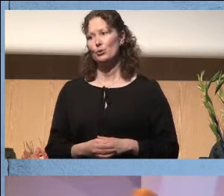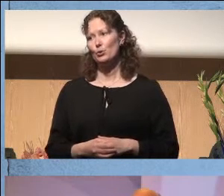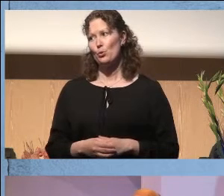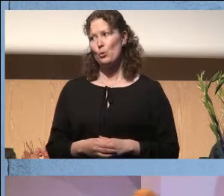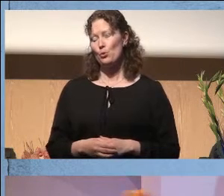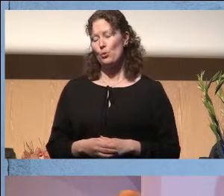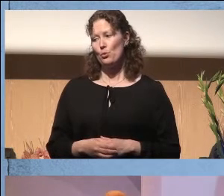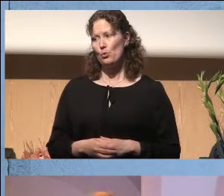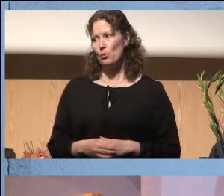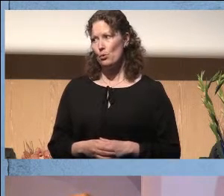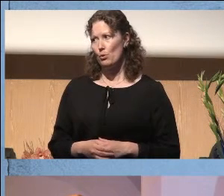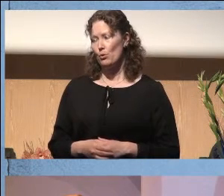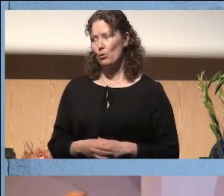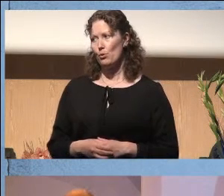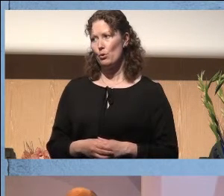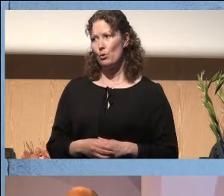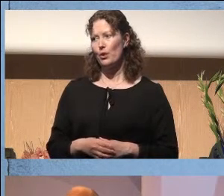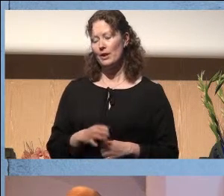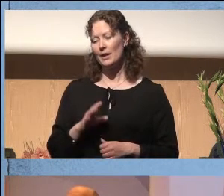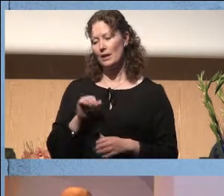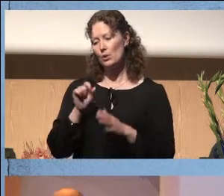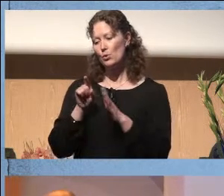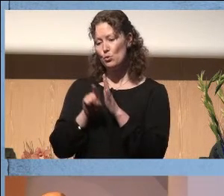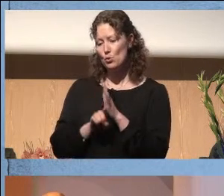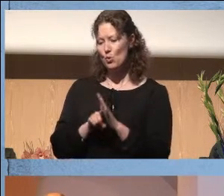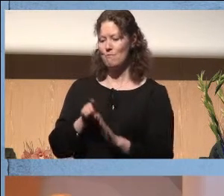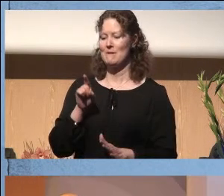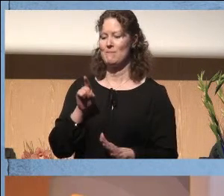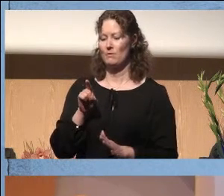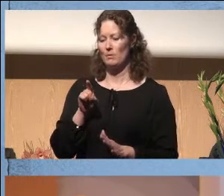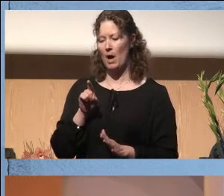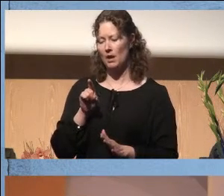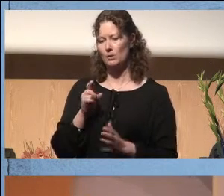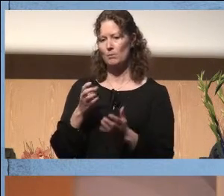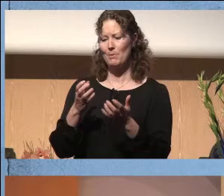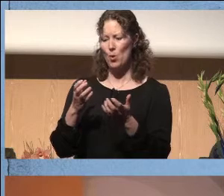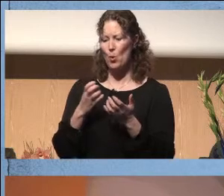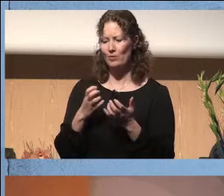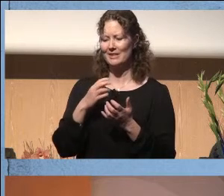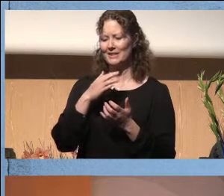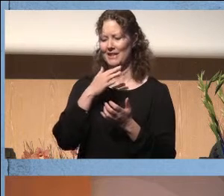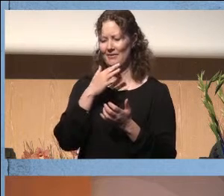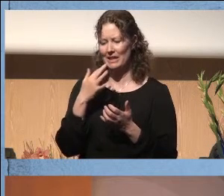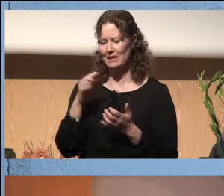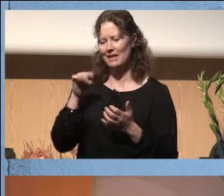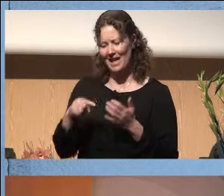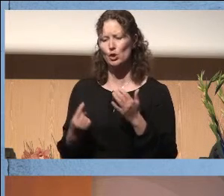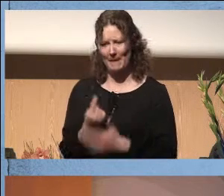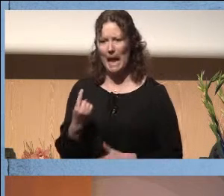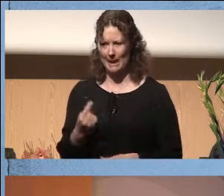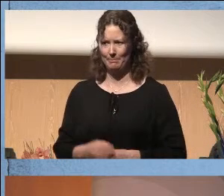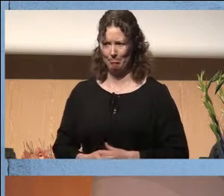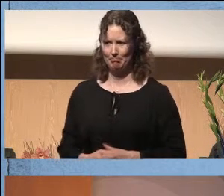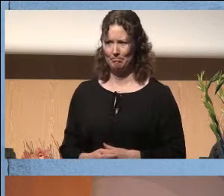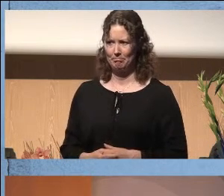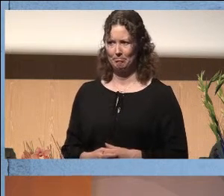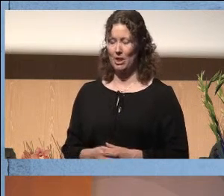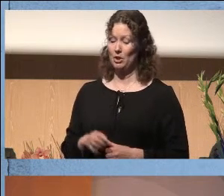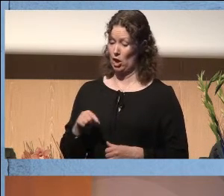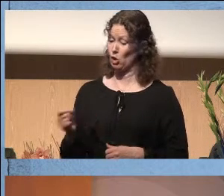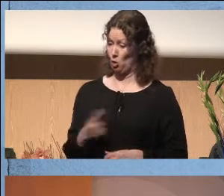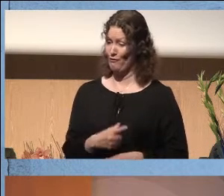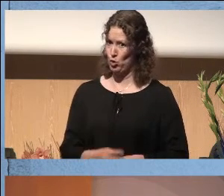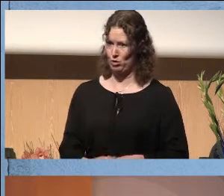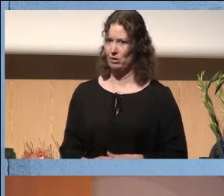så er det umiddelbar behovstilfredsstillelse som er gjeldende. Og da skal det gå ganske